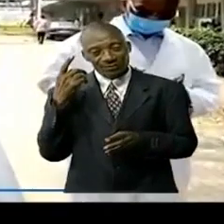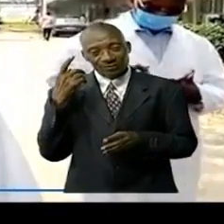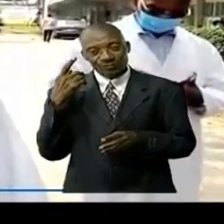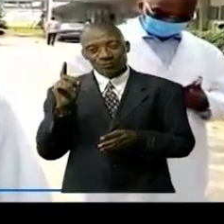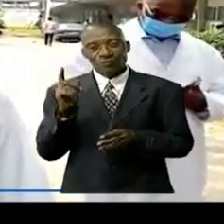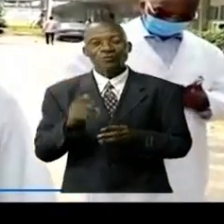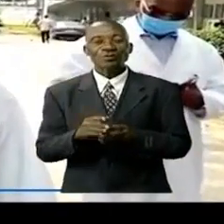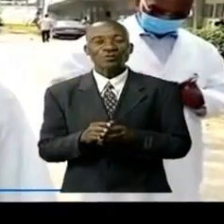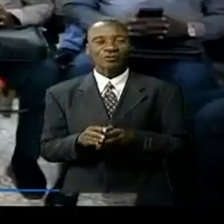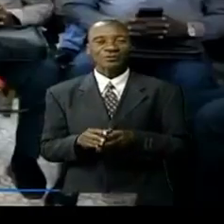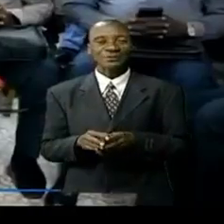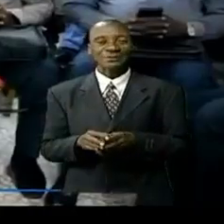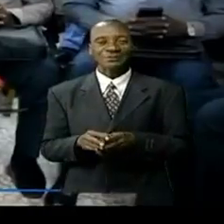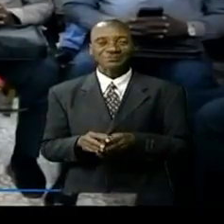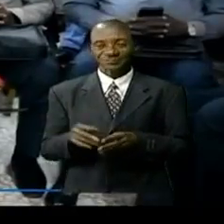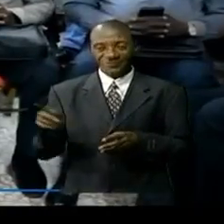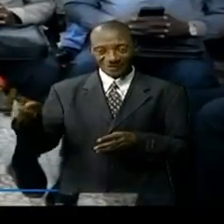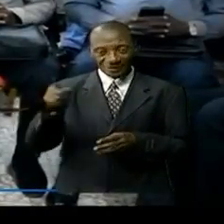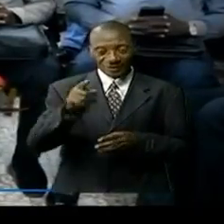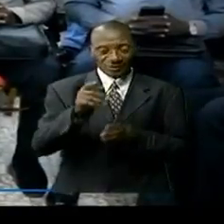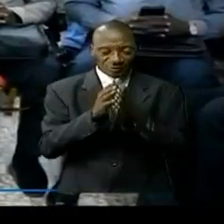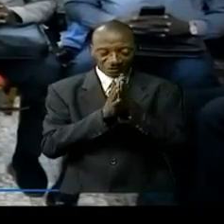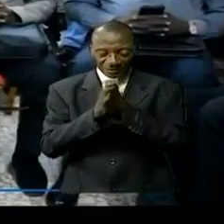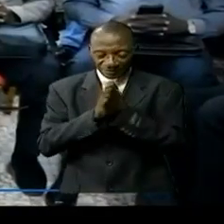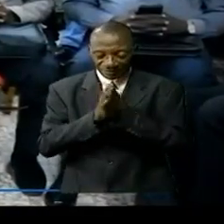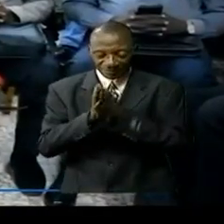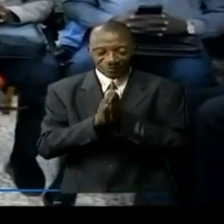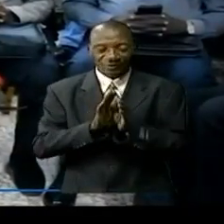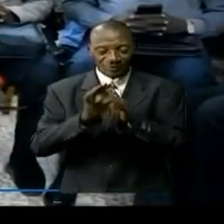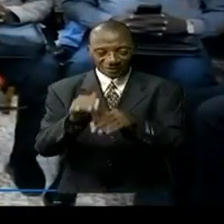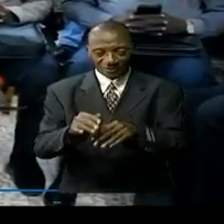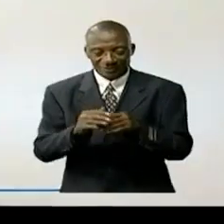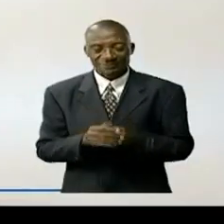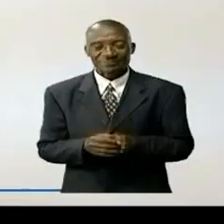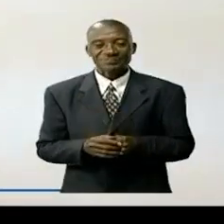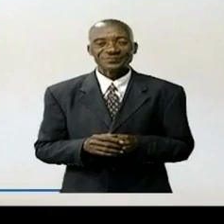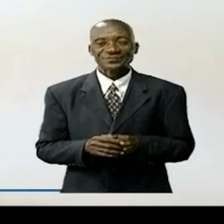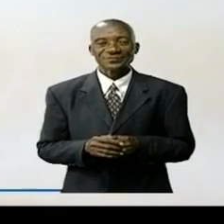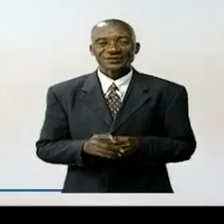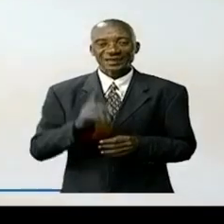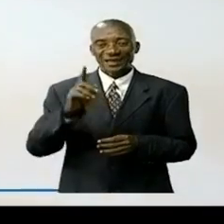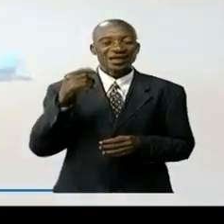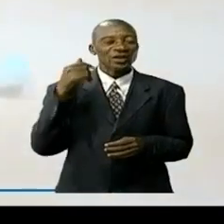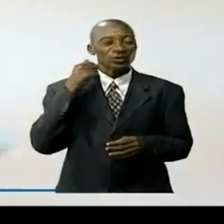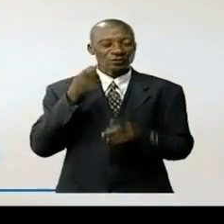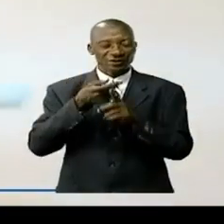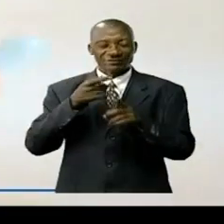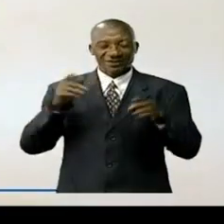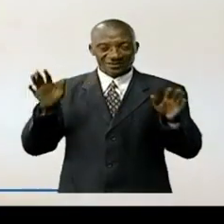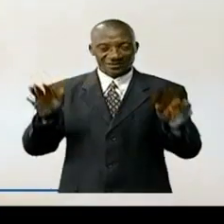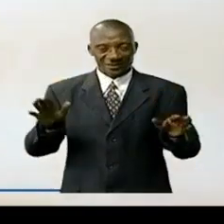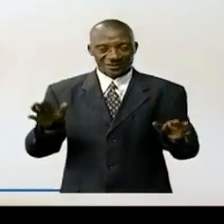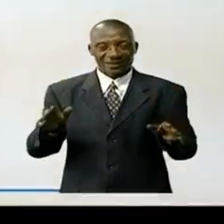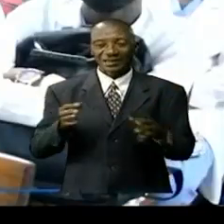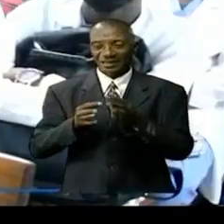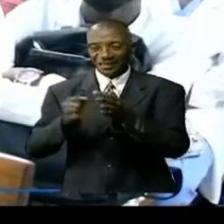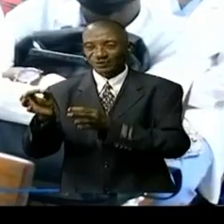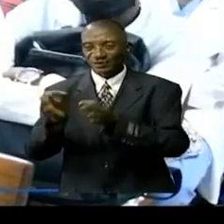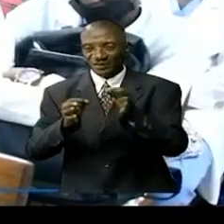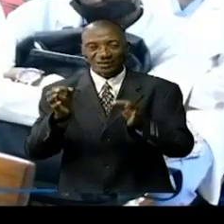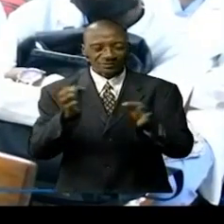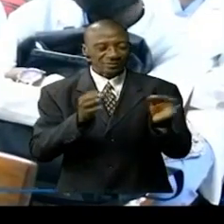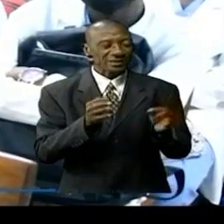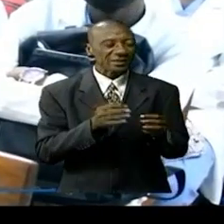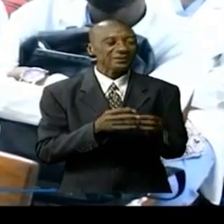Ce nombre est insuffisant. Le docteur Seydou Badiane du Sénégal a émis le vœu de voir cette collaboration développer